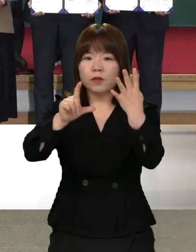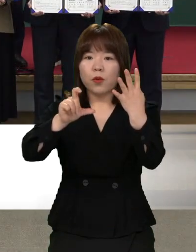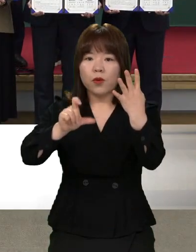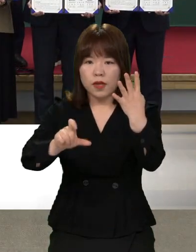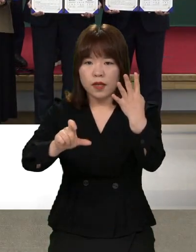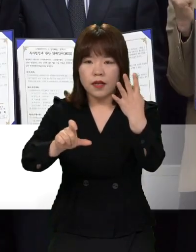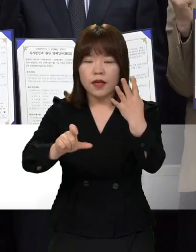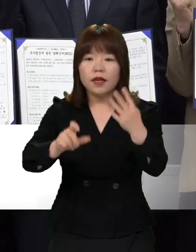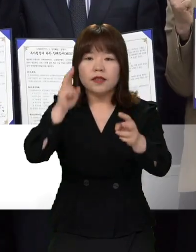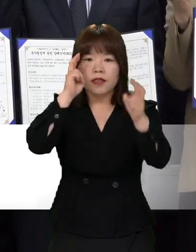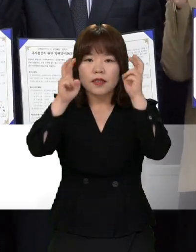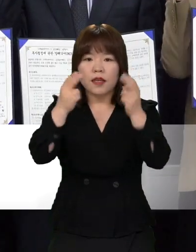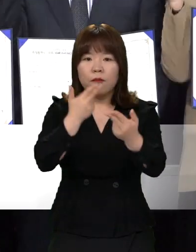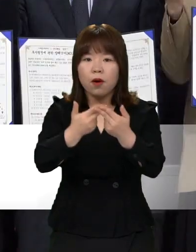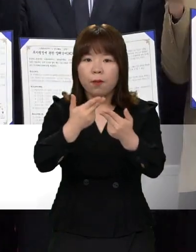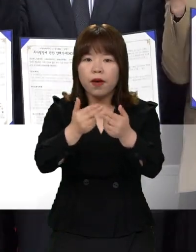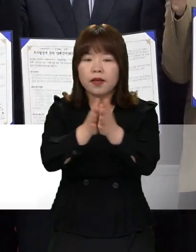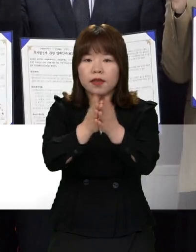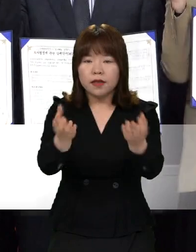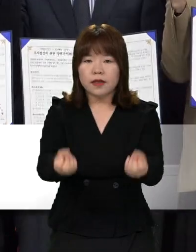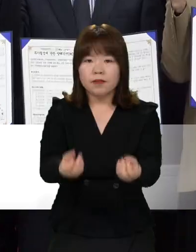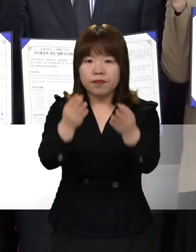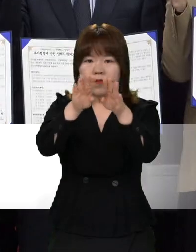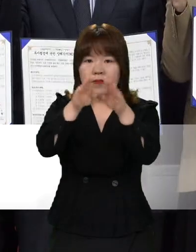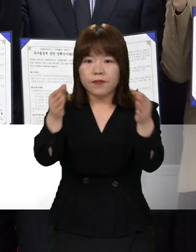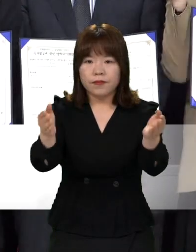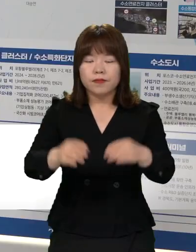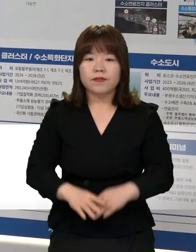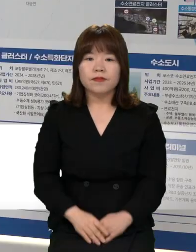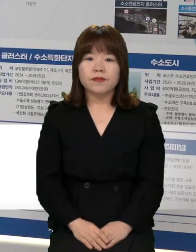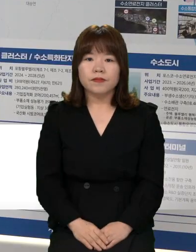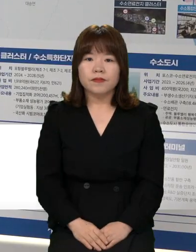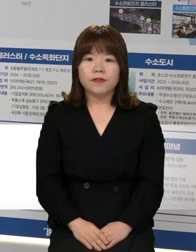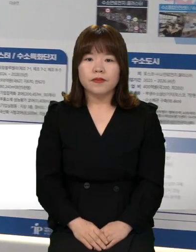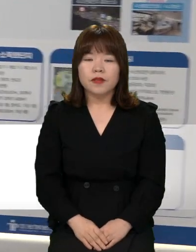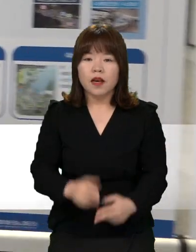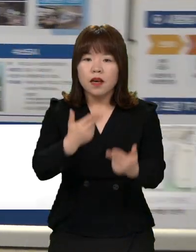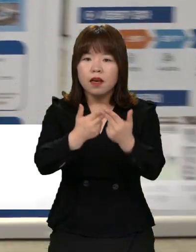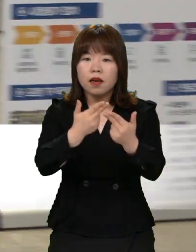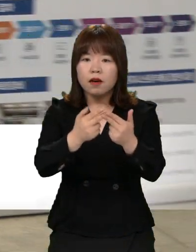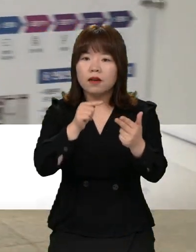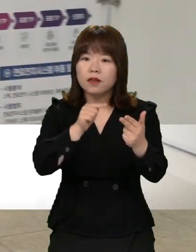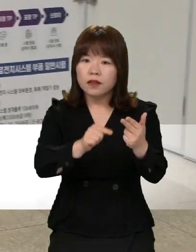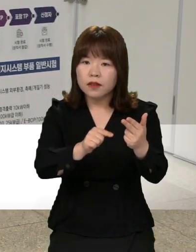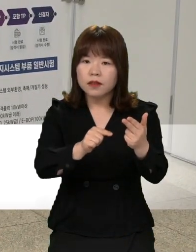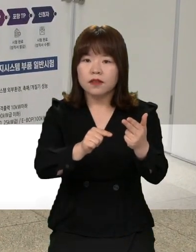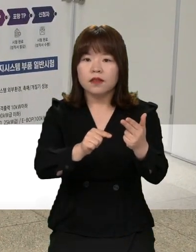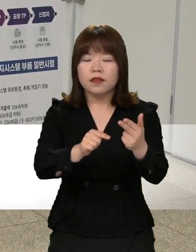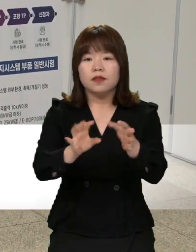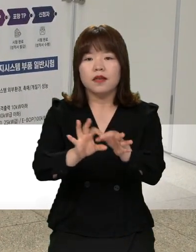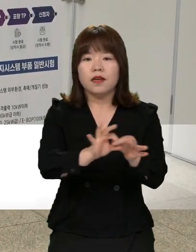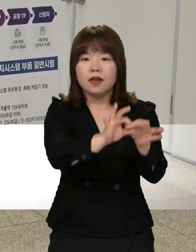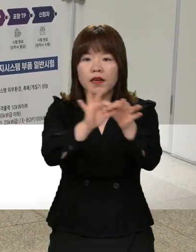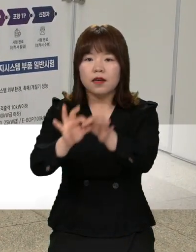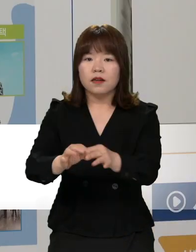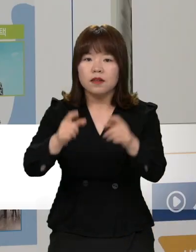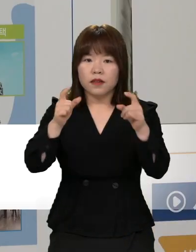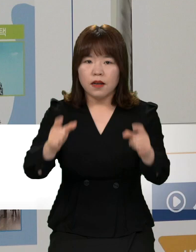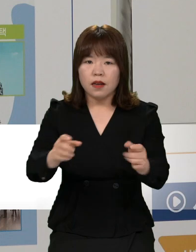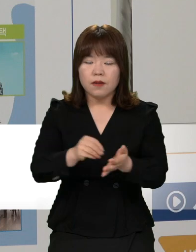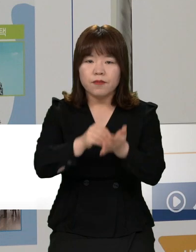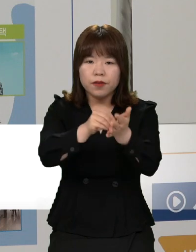15일 수소연료전지 클러스터 기업 협의체가 출범식을 가졌습니다. 수소연료전지 클러스터 기업